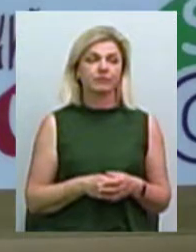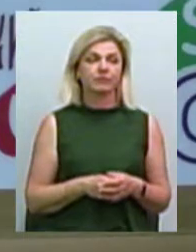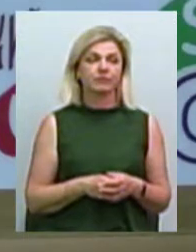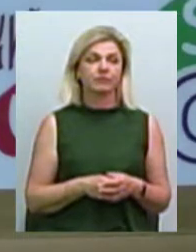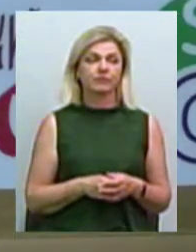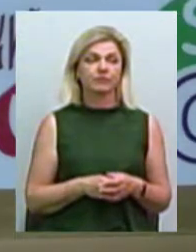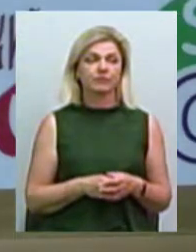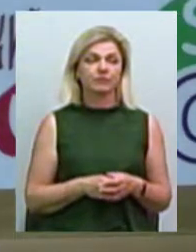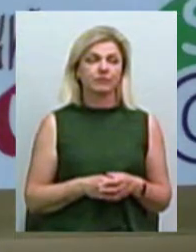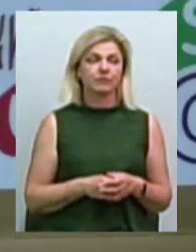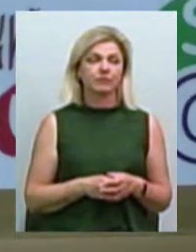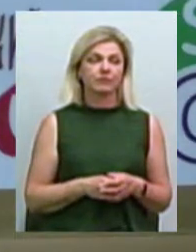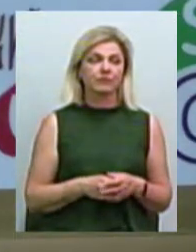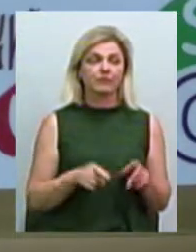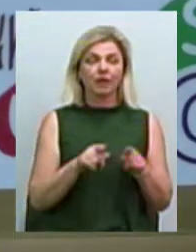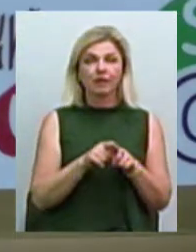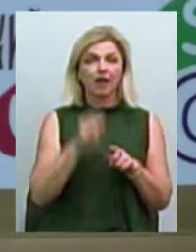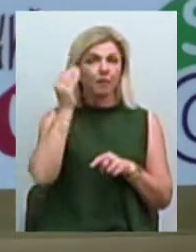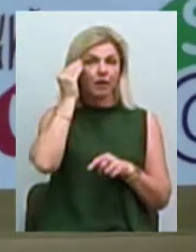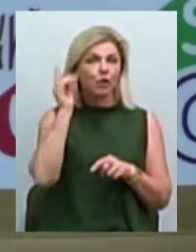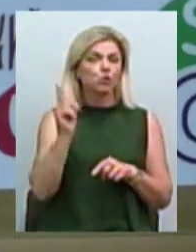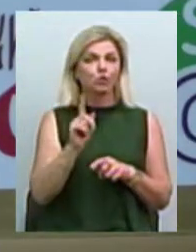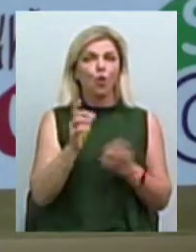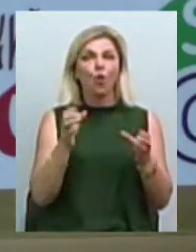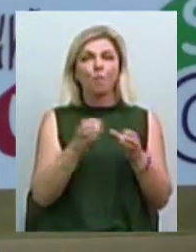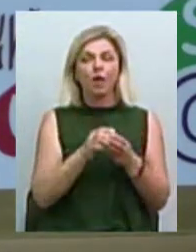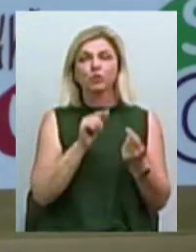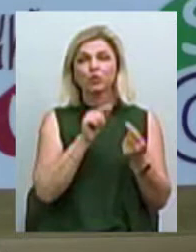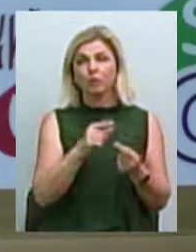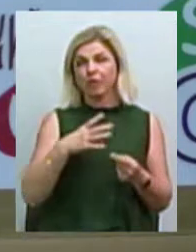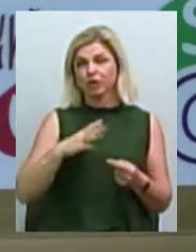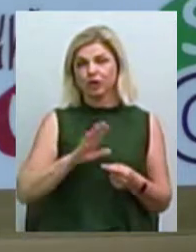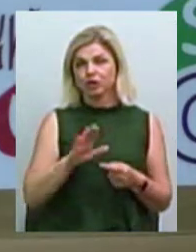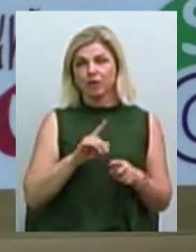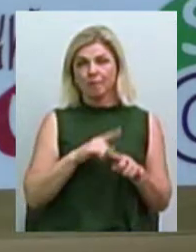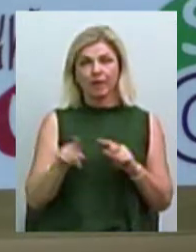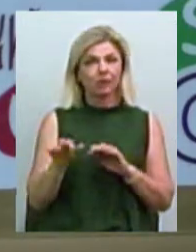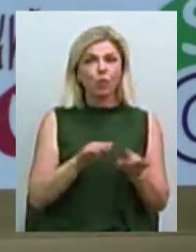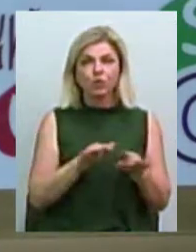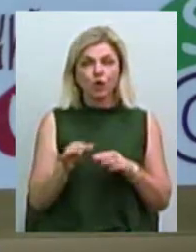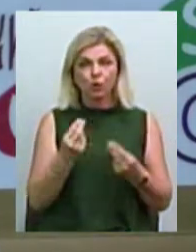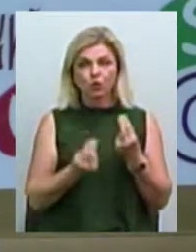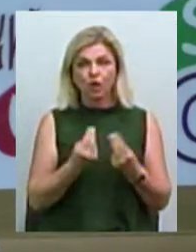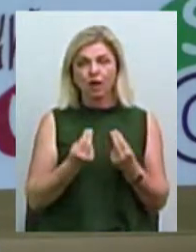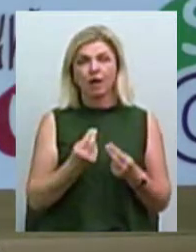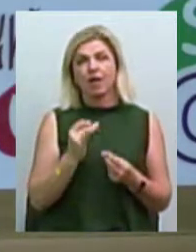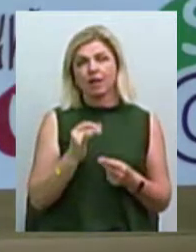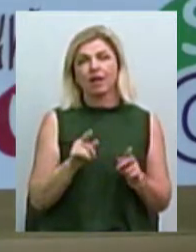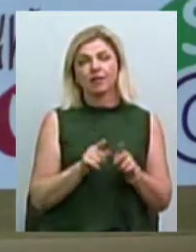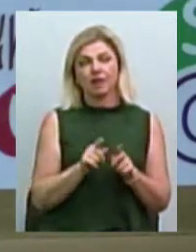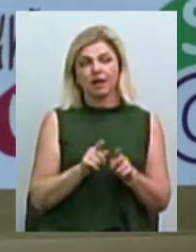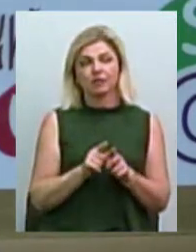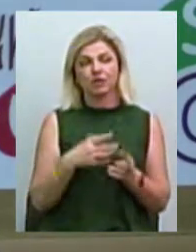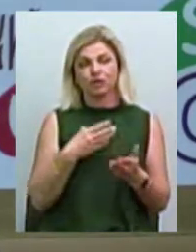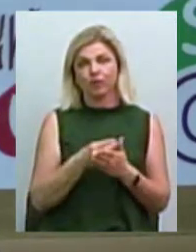і таке враження, що команда суперника не чекала швидкого розіграшу. Ну і Костя, як також, свої кращі